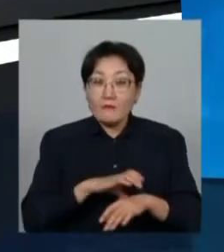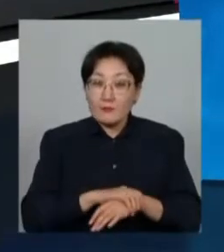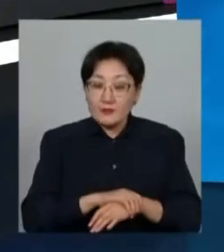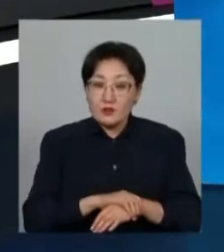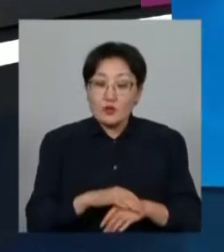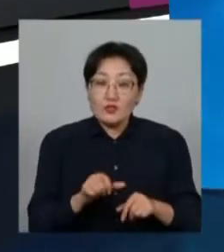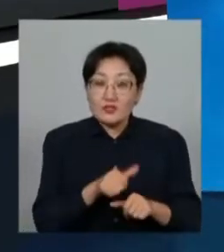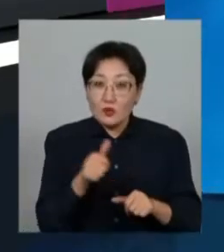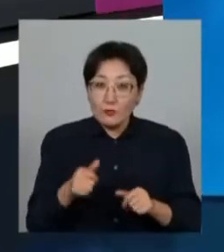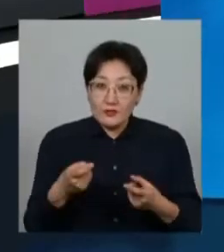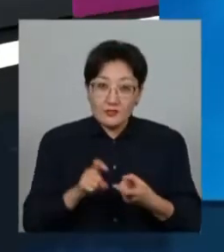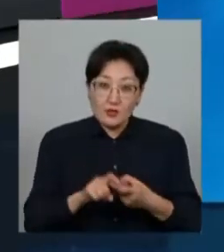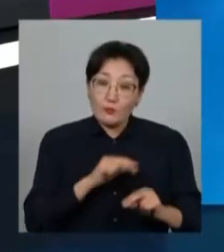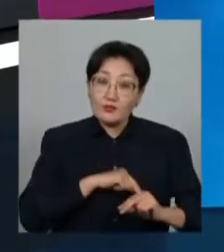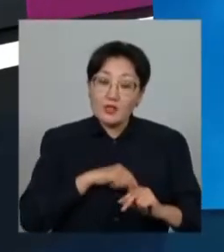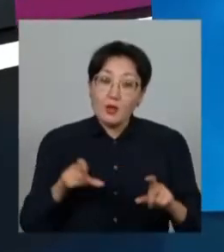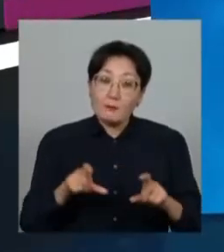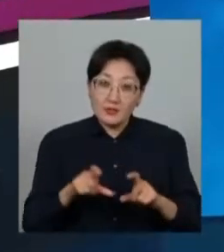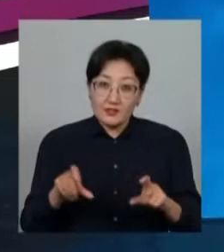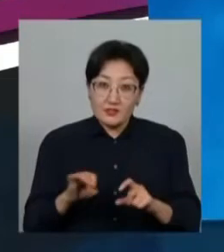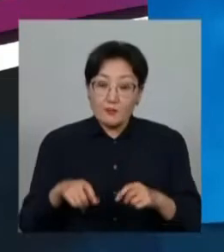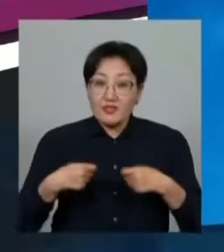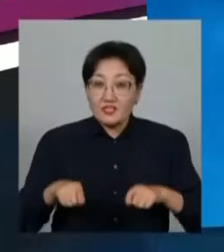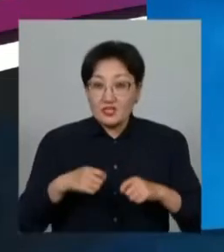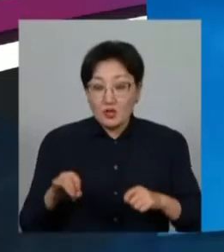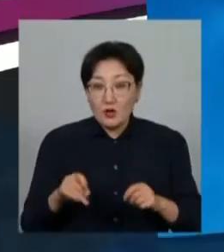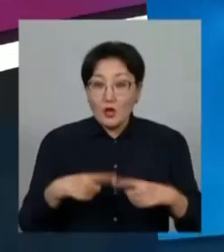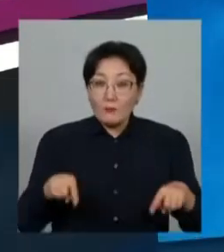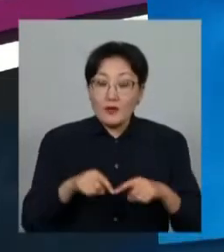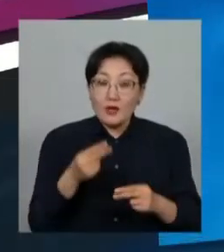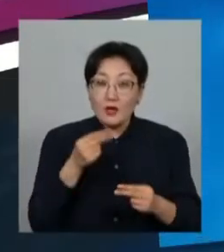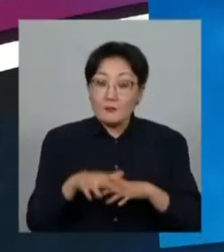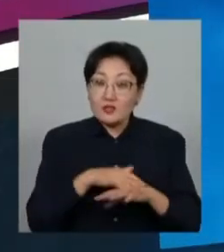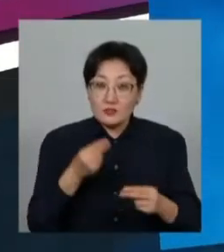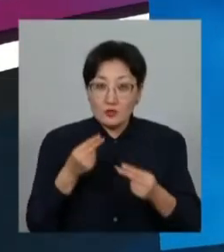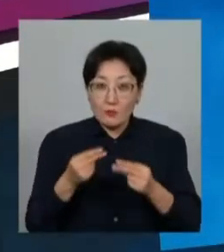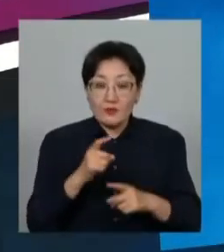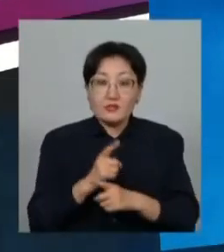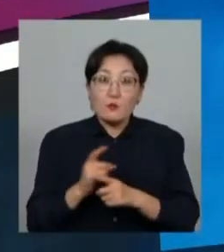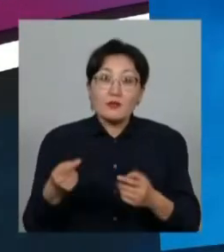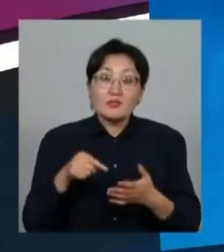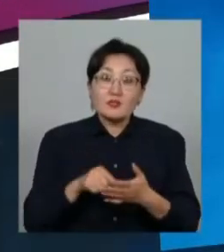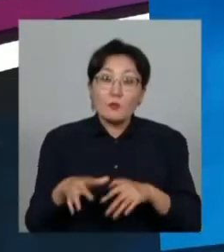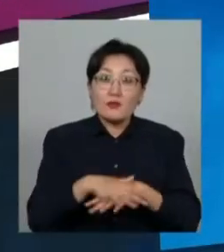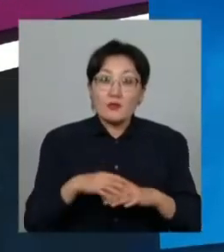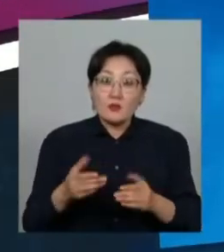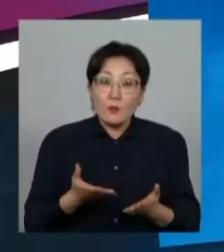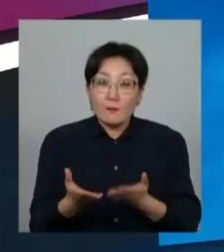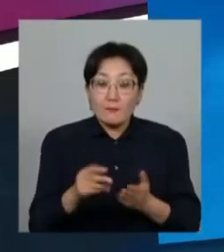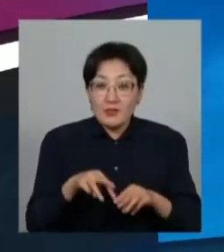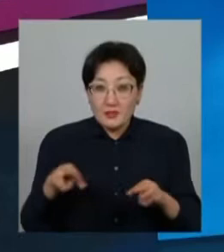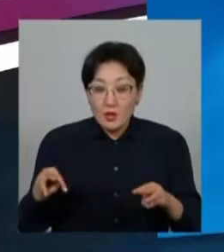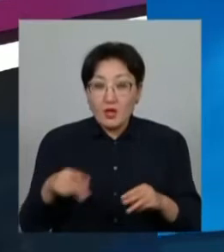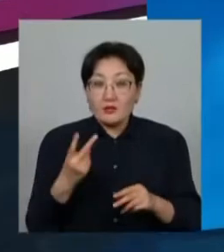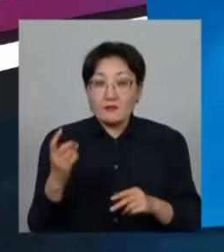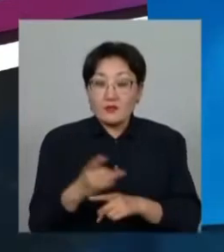часы. Это также касается деятельности магазинов, рынков и объектов общепита. Под запретом оказались массовые катания на Медео. В